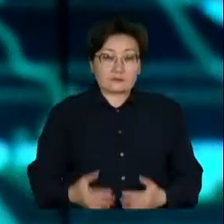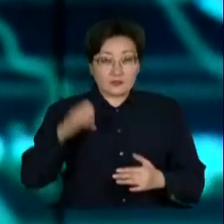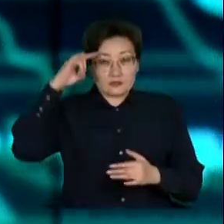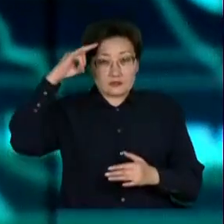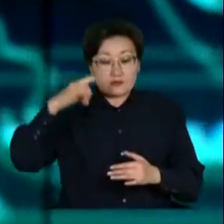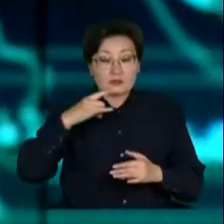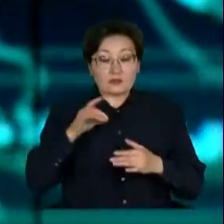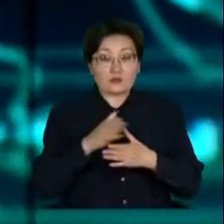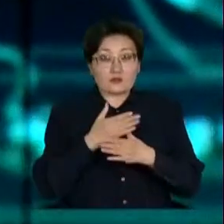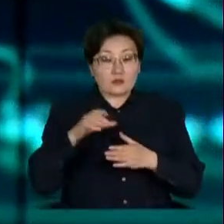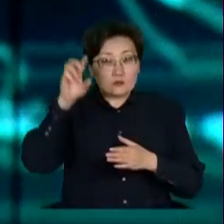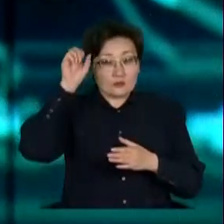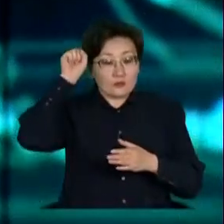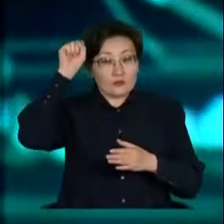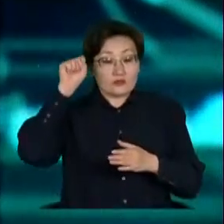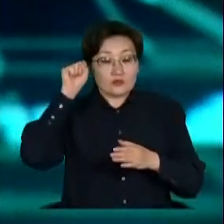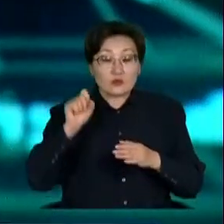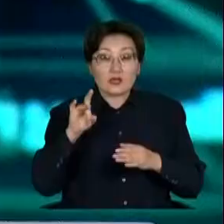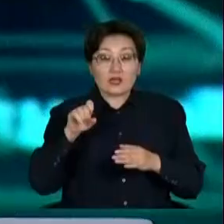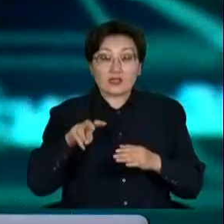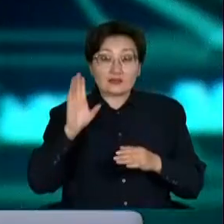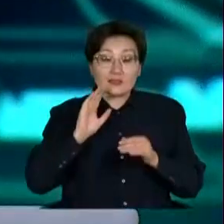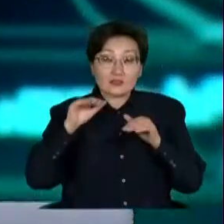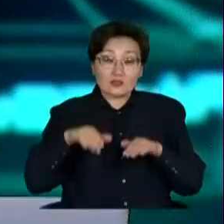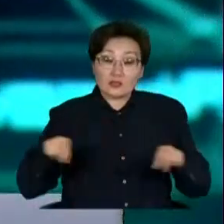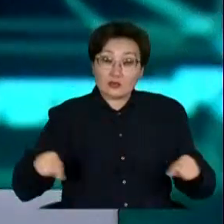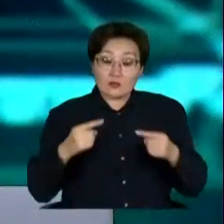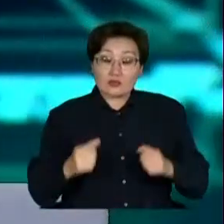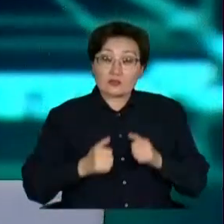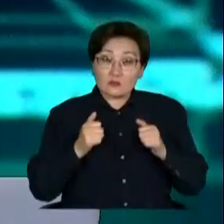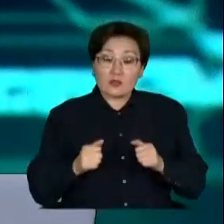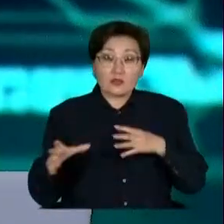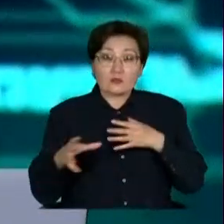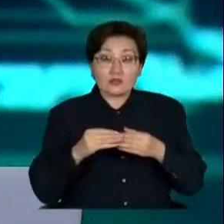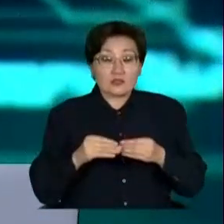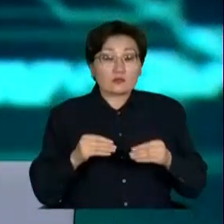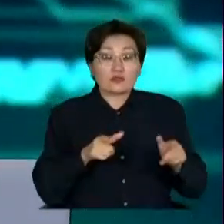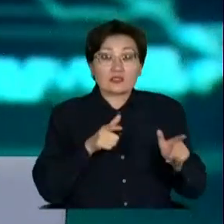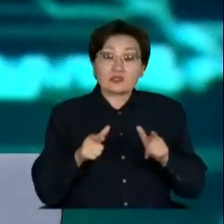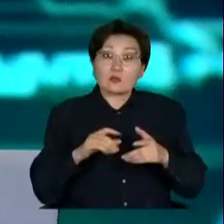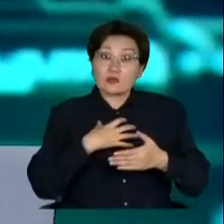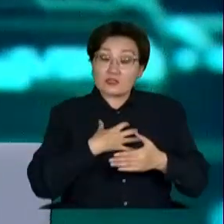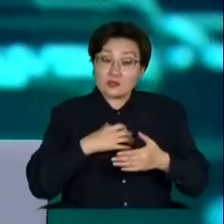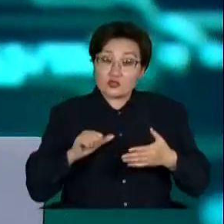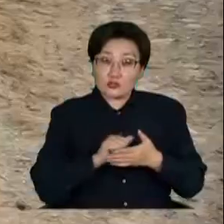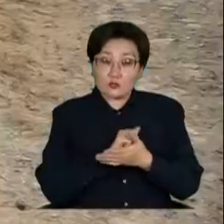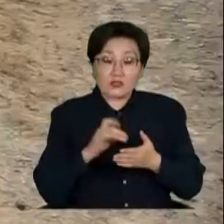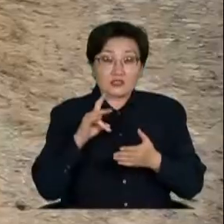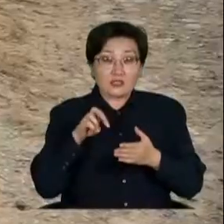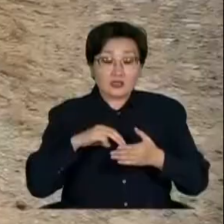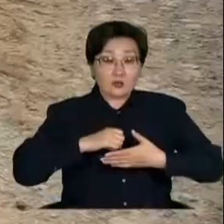Қазақстан мен Өзбекстан Арал теңізін қалпына келтіруге күш салады. Қос ел бірлесе әзірлеген маңызды құжат бүгін Сенатта қолдау